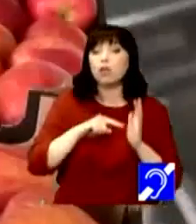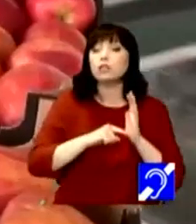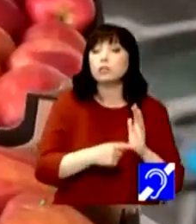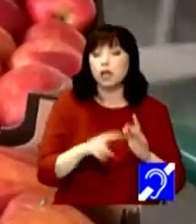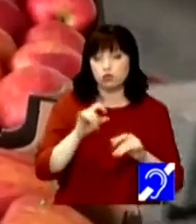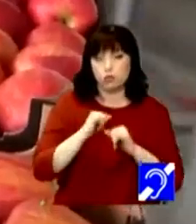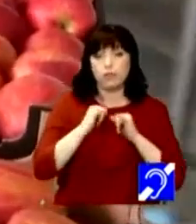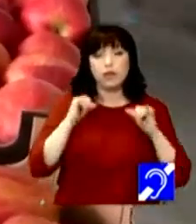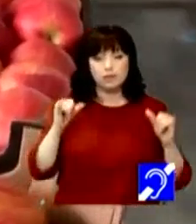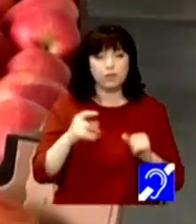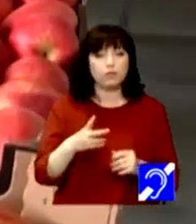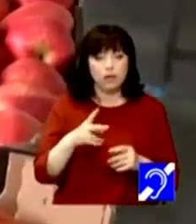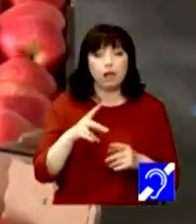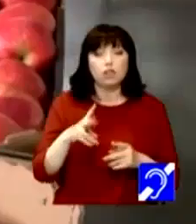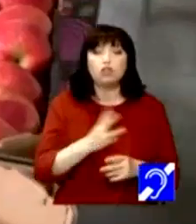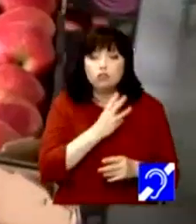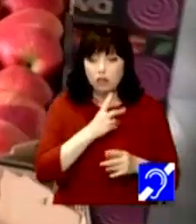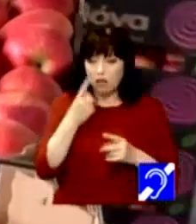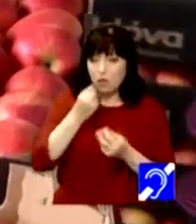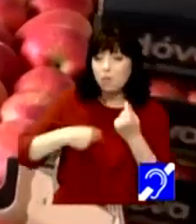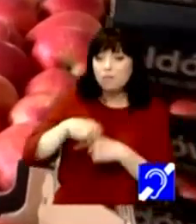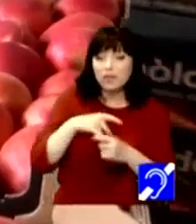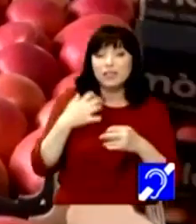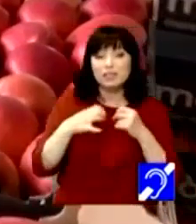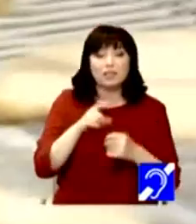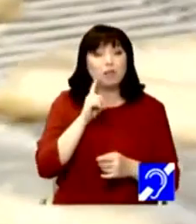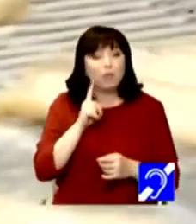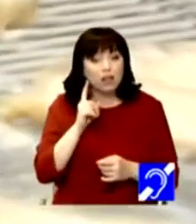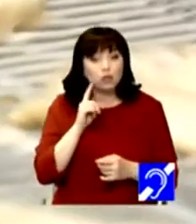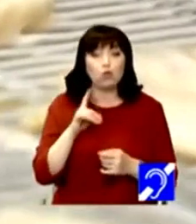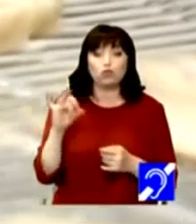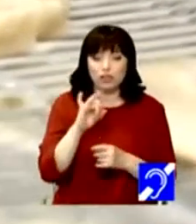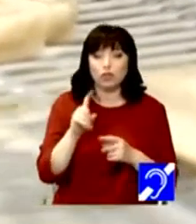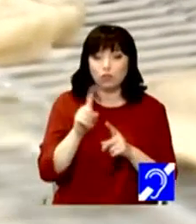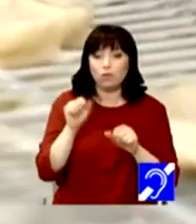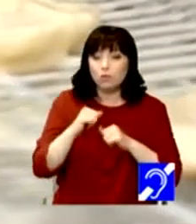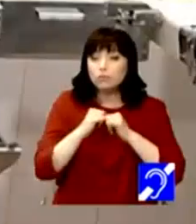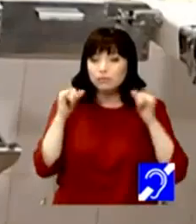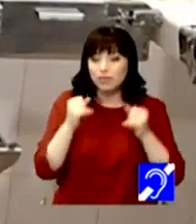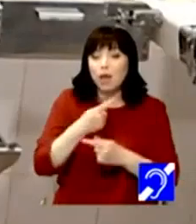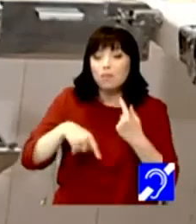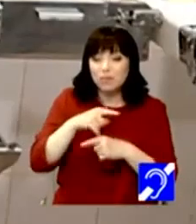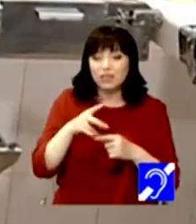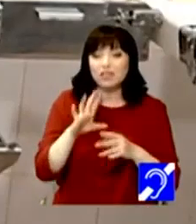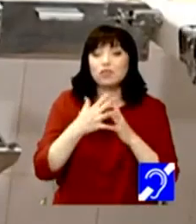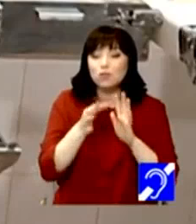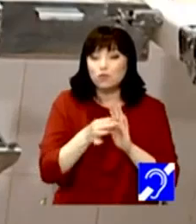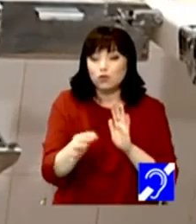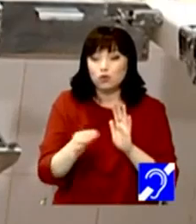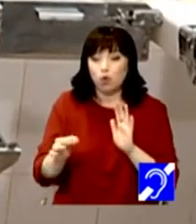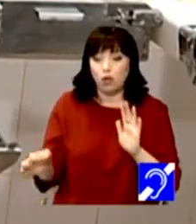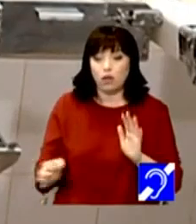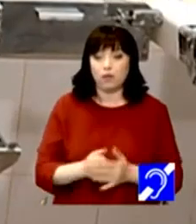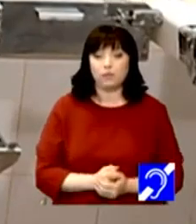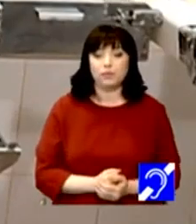de a dezvolta spiritul antreprenorial în rândul tinerilor și încurajarea inițierii afacerii, în special în zonele rurale.